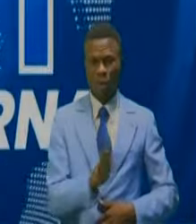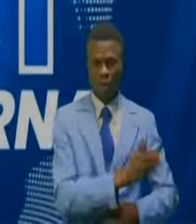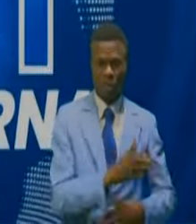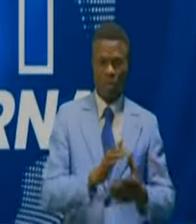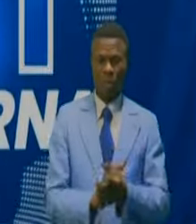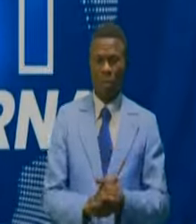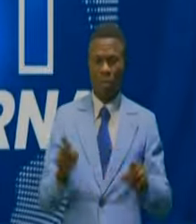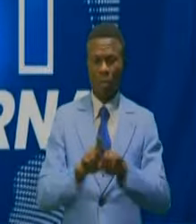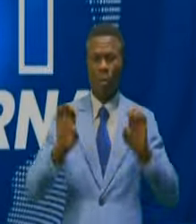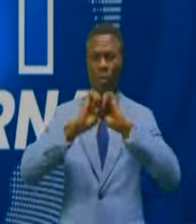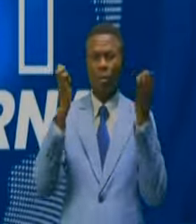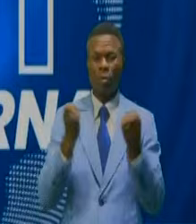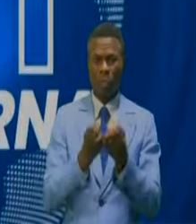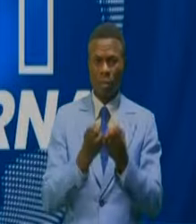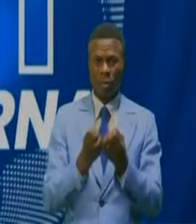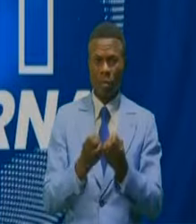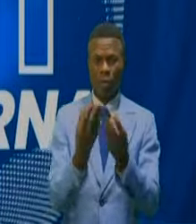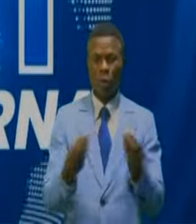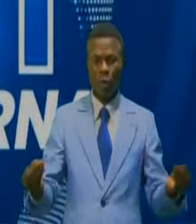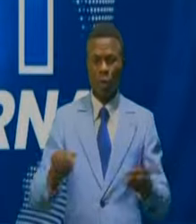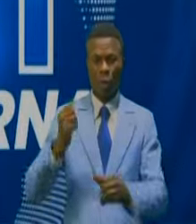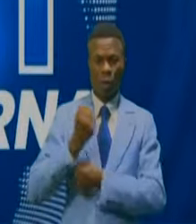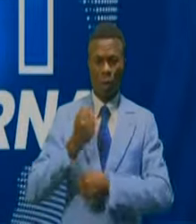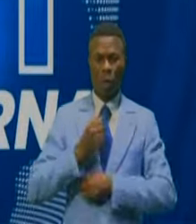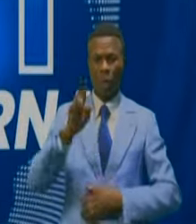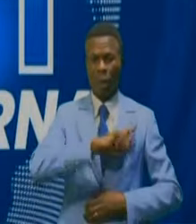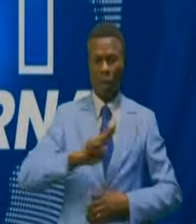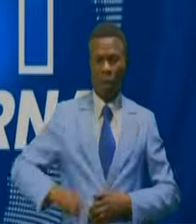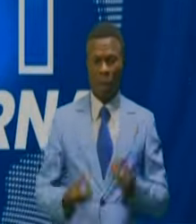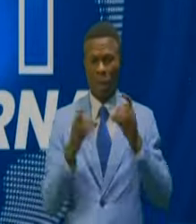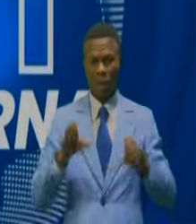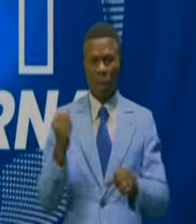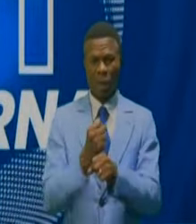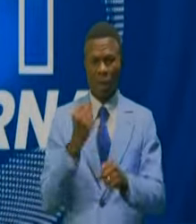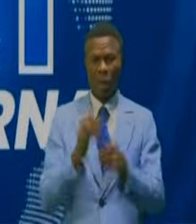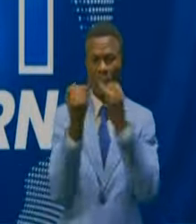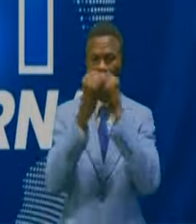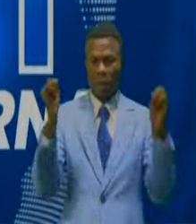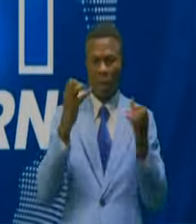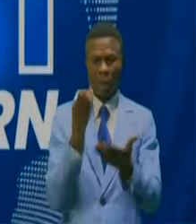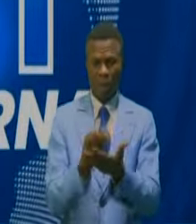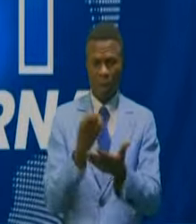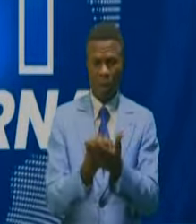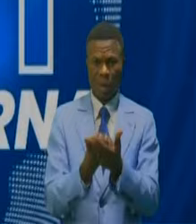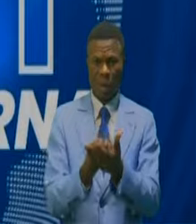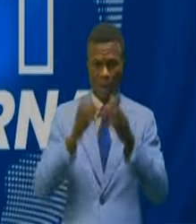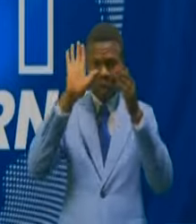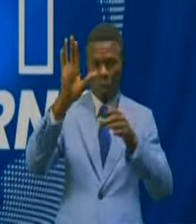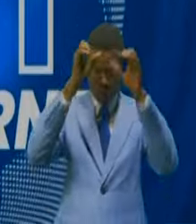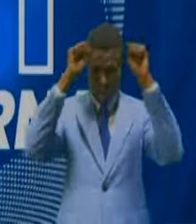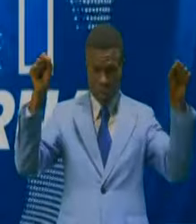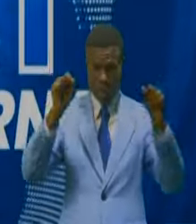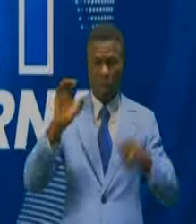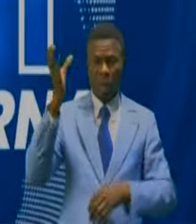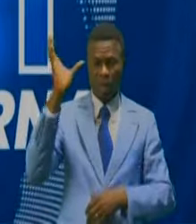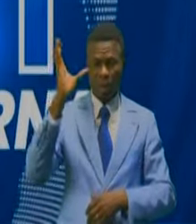Et selon l'entreprise W Solutions Canada, la RDC doit travailler sur son indépendance économique. Son président Pierre